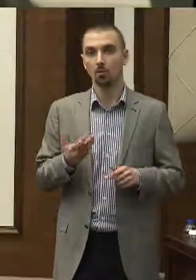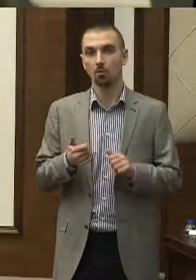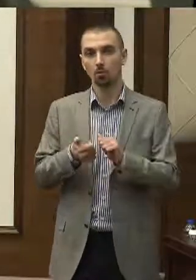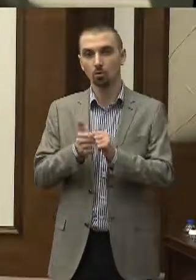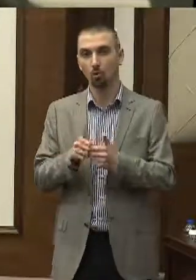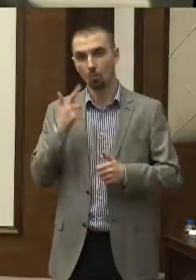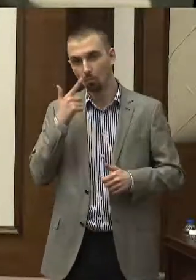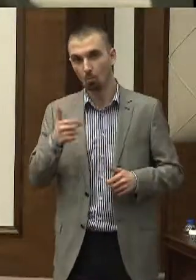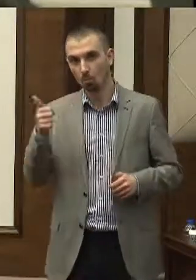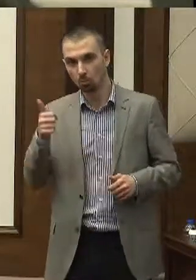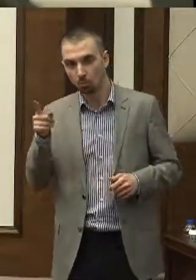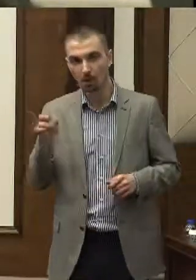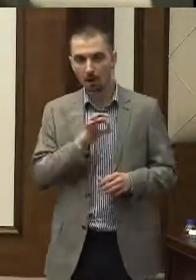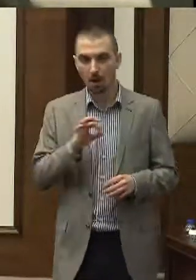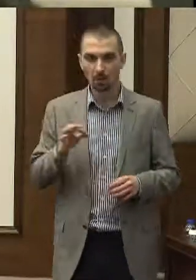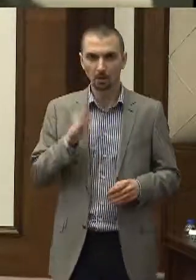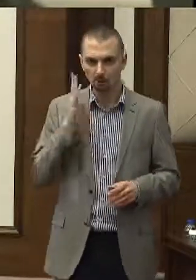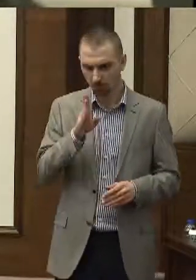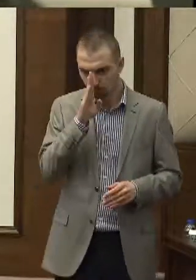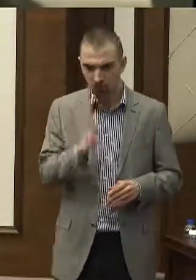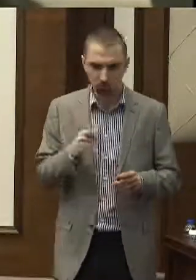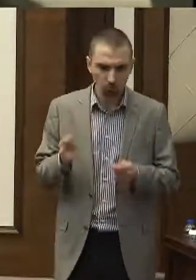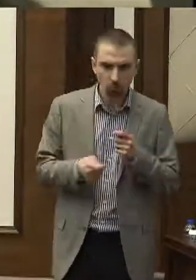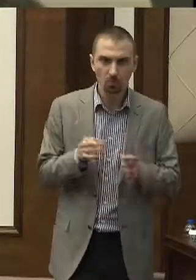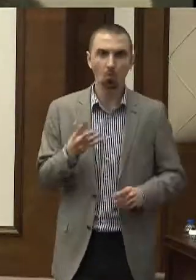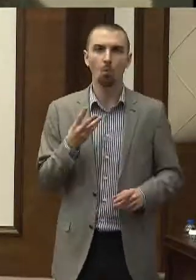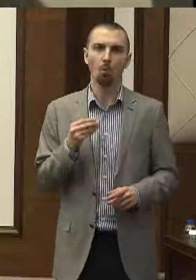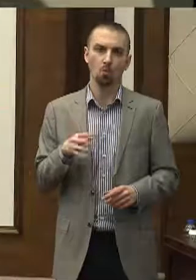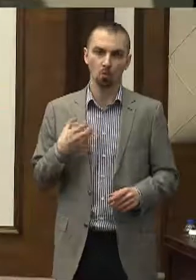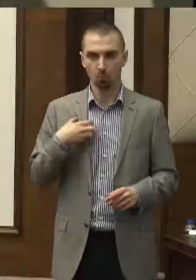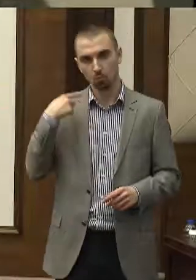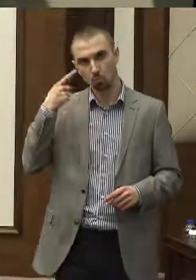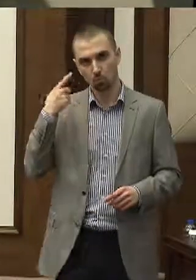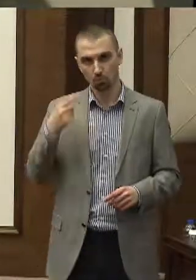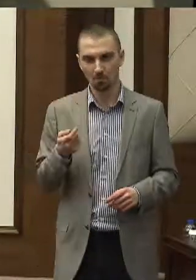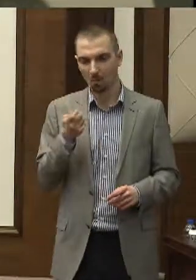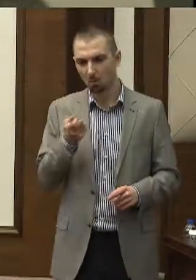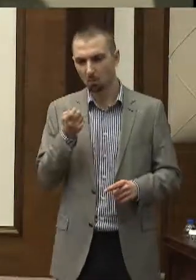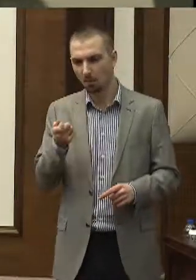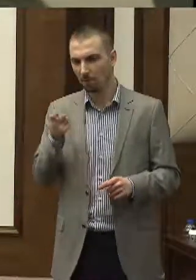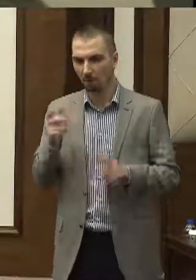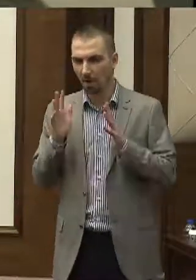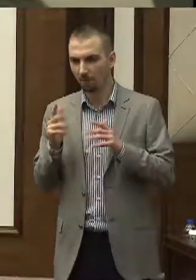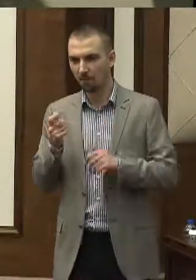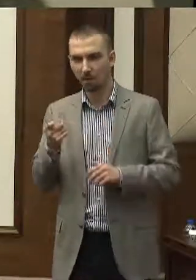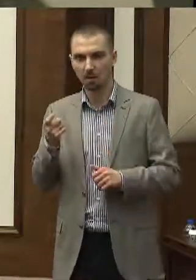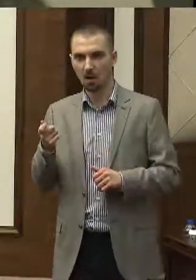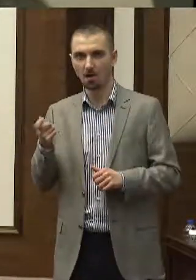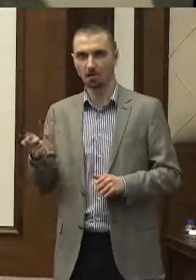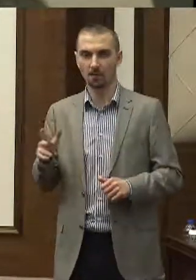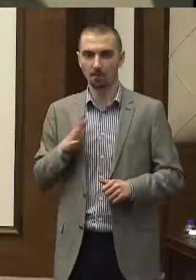spor müdürlükleriyle ciddi koordineli çalışmalar yapamadı. Küçük küçük faaliyetlerle ayakta kalmaya